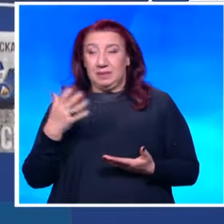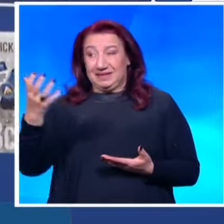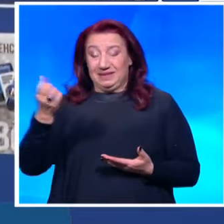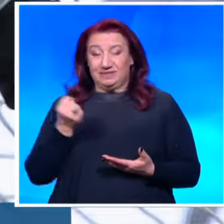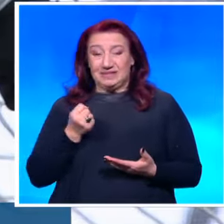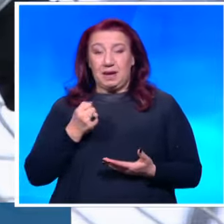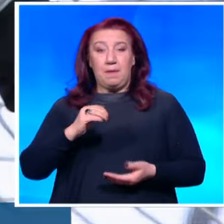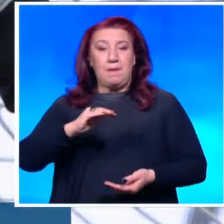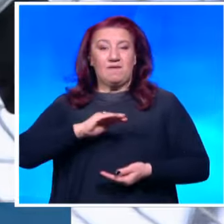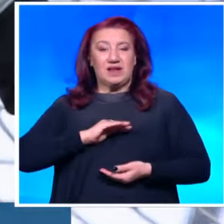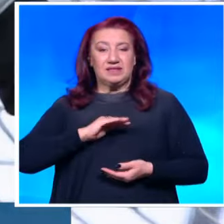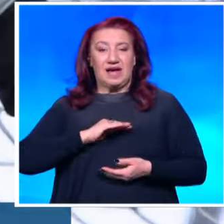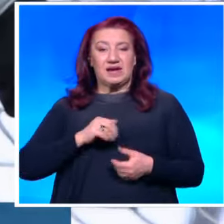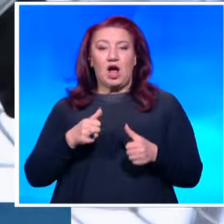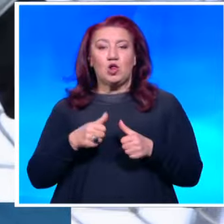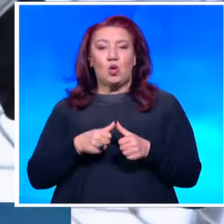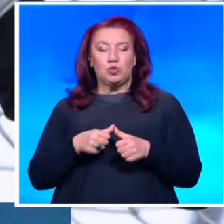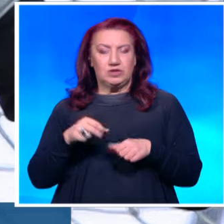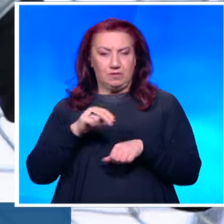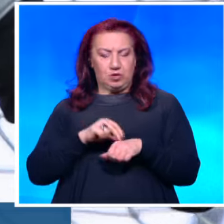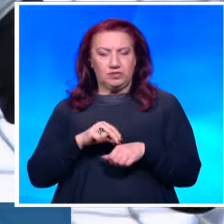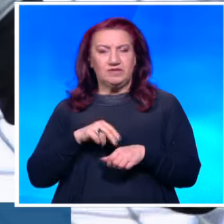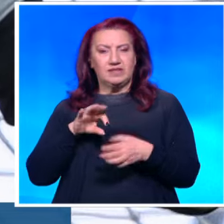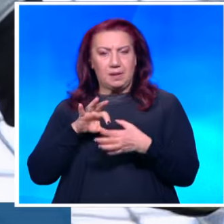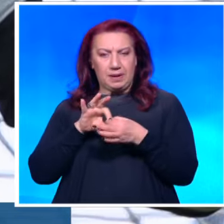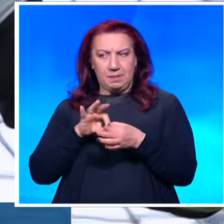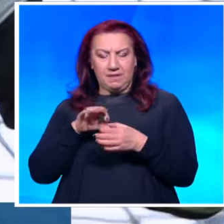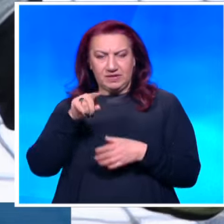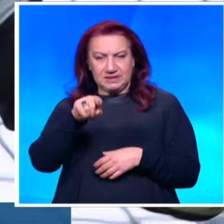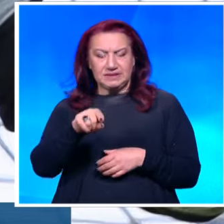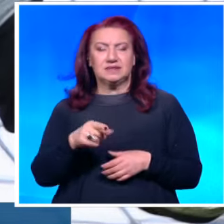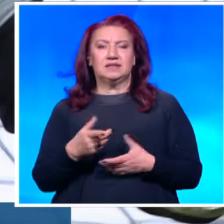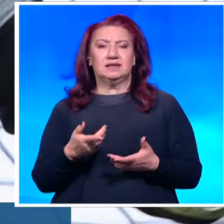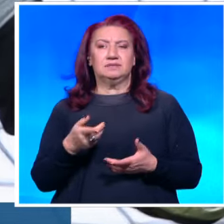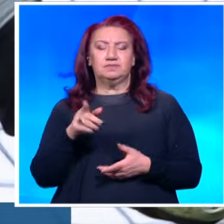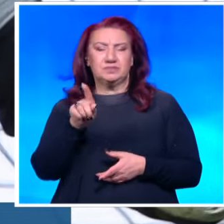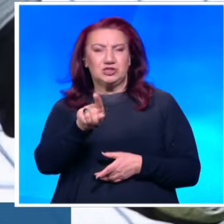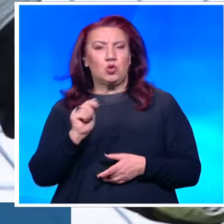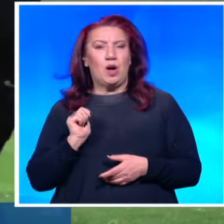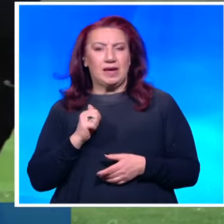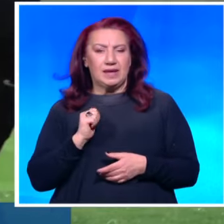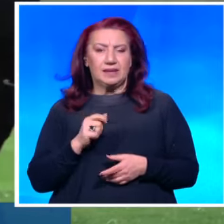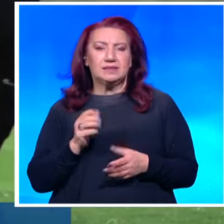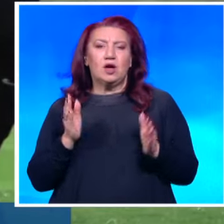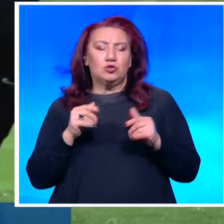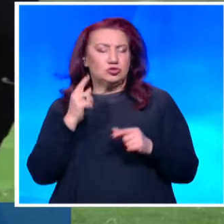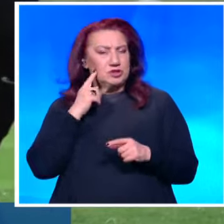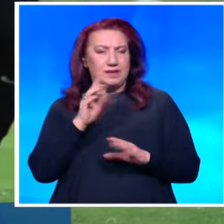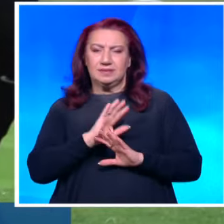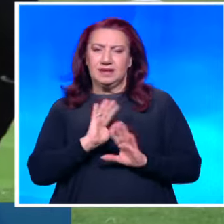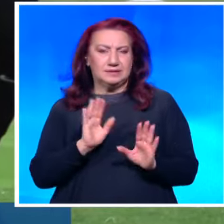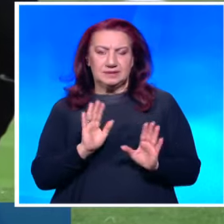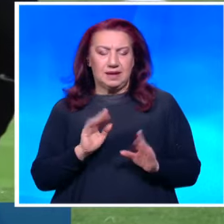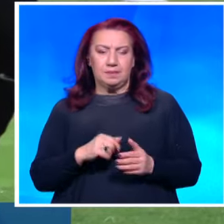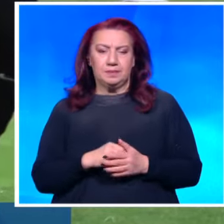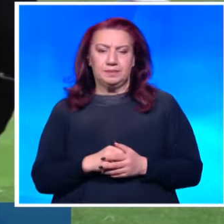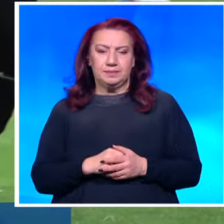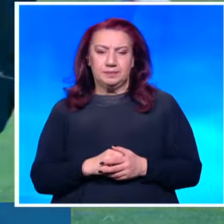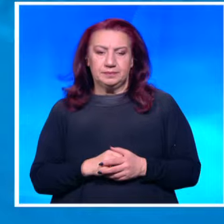Локомотив Пловдив. Даже направихме връзка и с него, и с агентите, но обаче не знам докъде са стигнали. Нямам резултат лично аз, за да мога да отговоря.